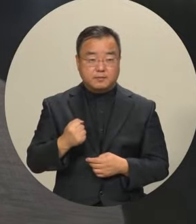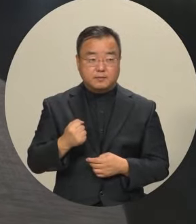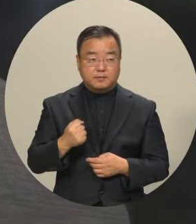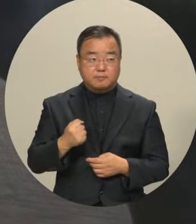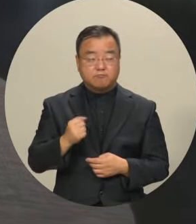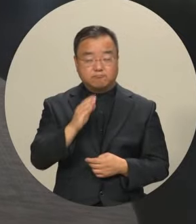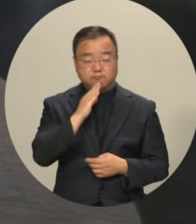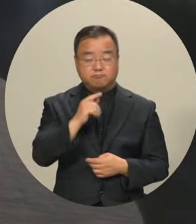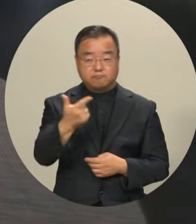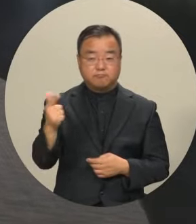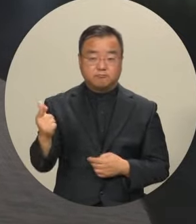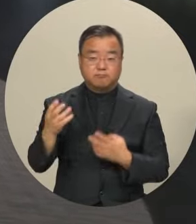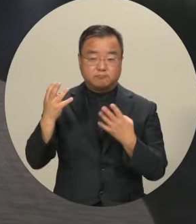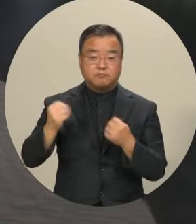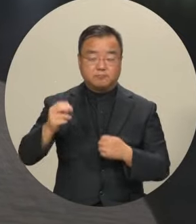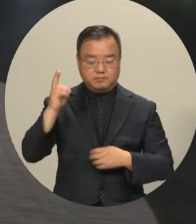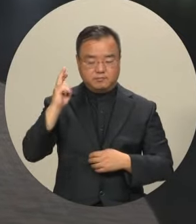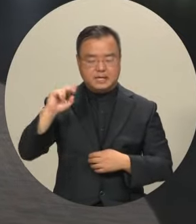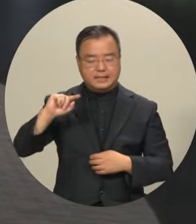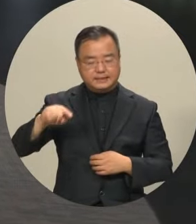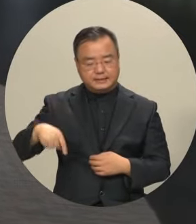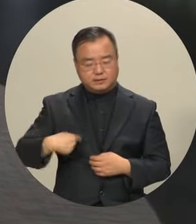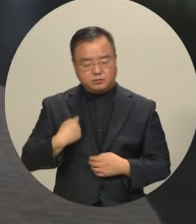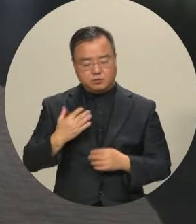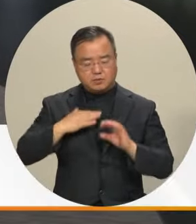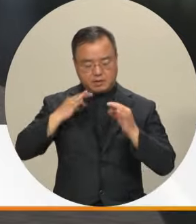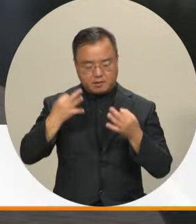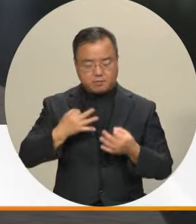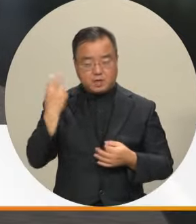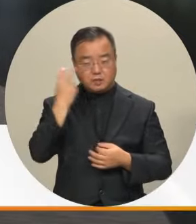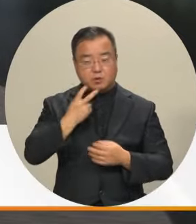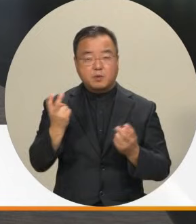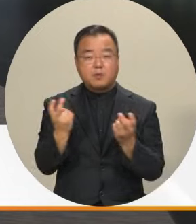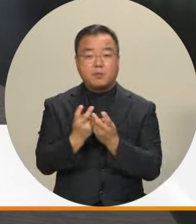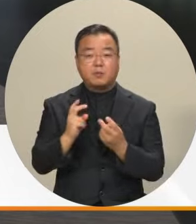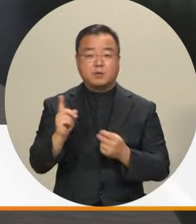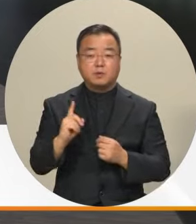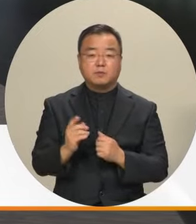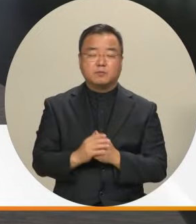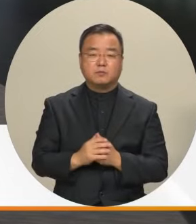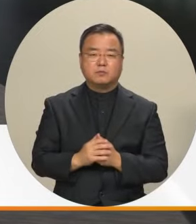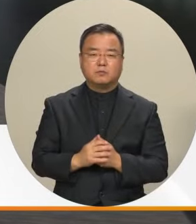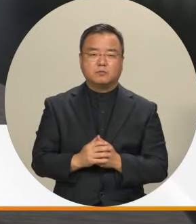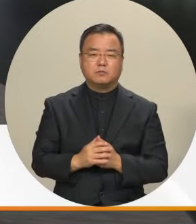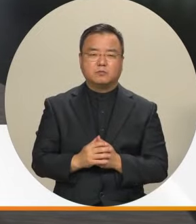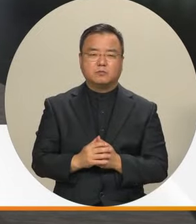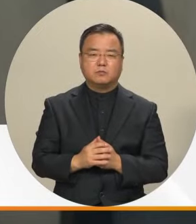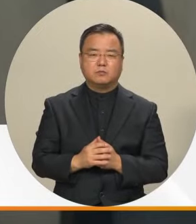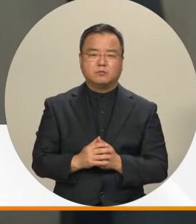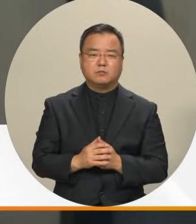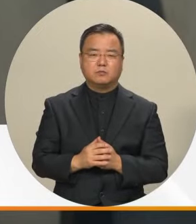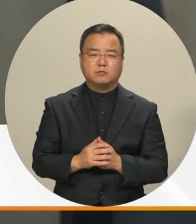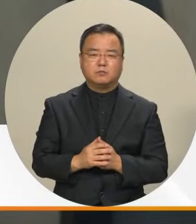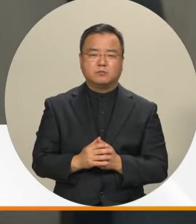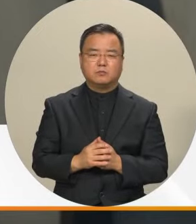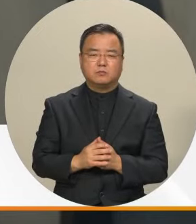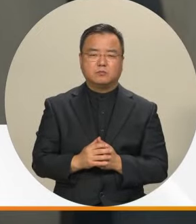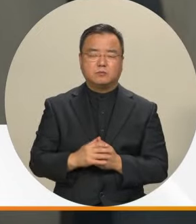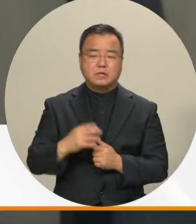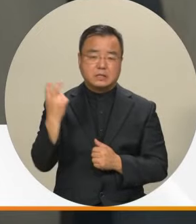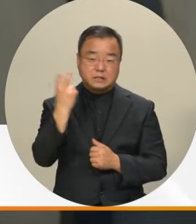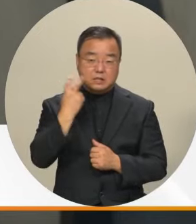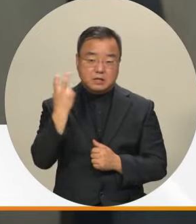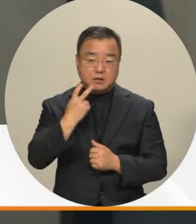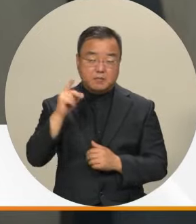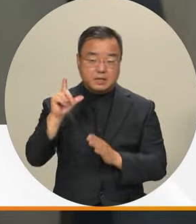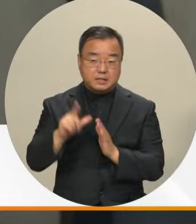생각하시는 분들이 많을 것 같은데 스스로의 상태를 점검해 보는 방법도 있을까요네 사실은 뭐 점검할